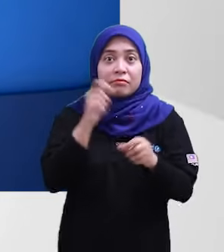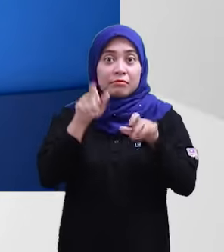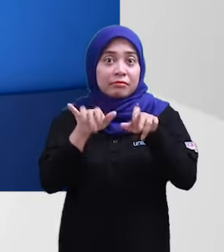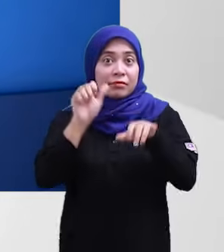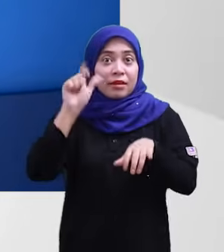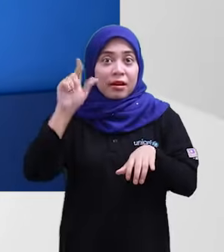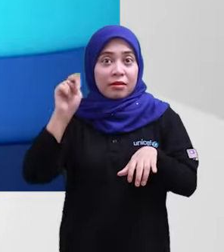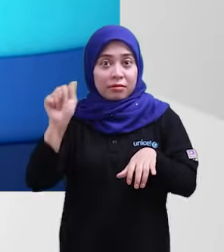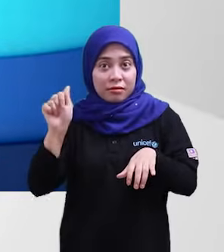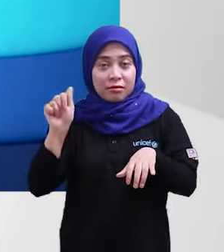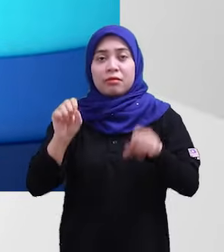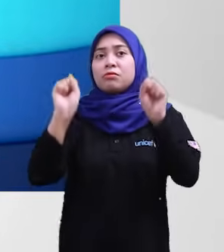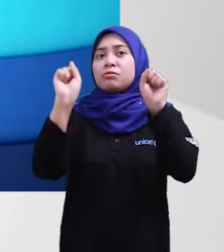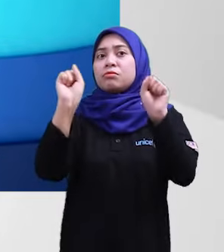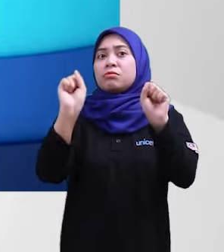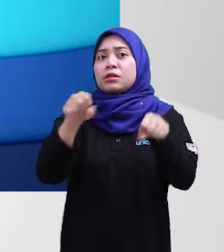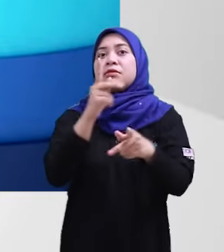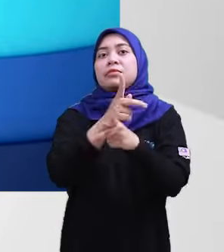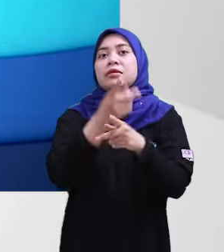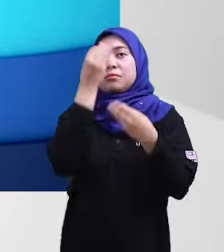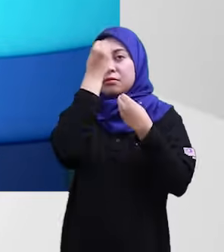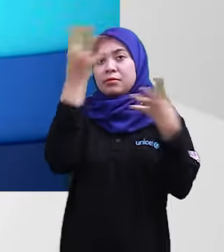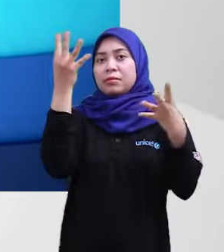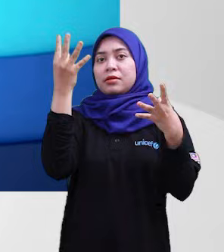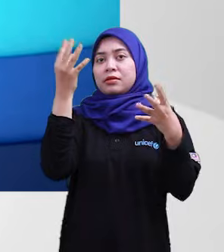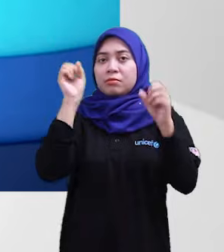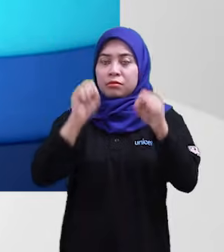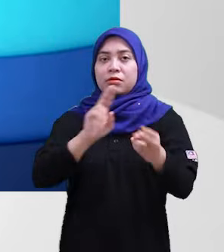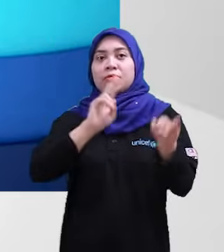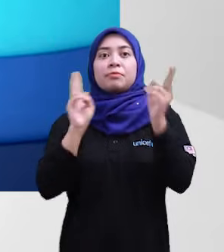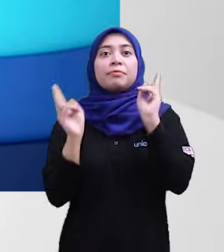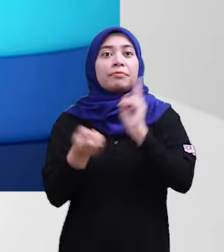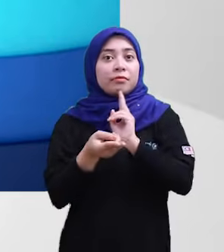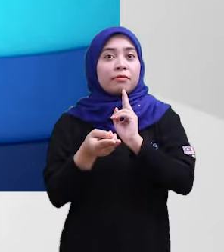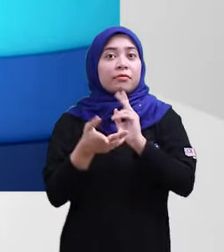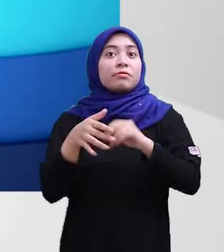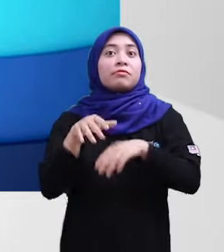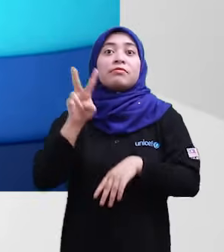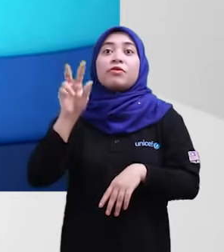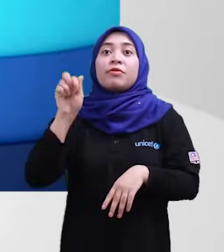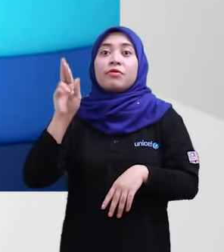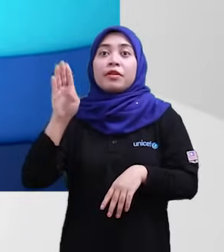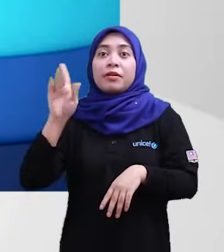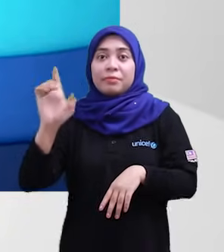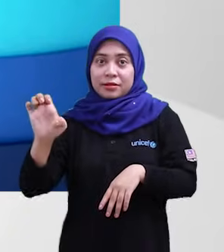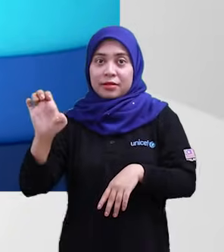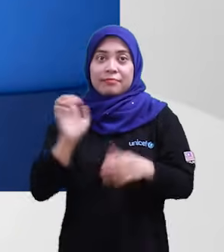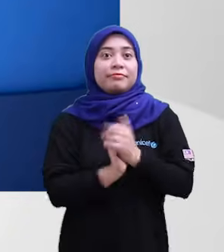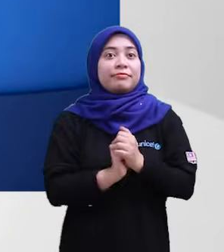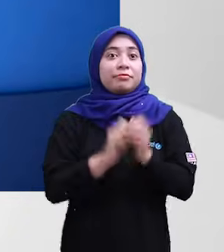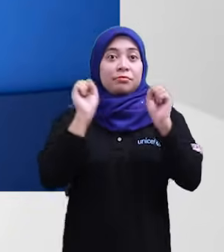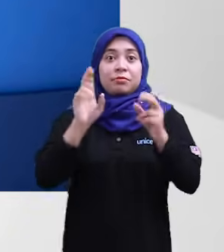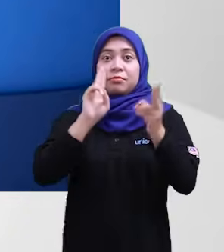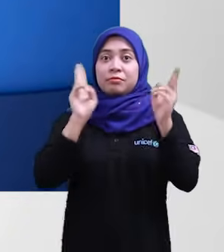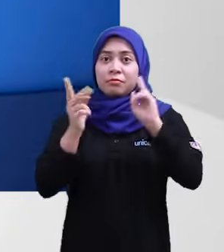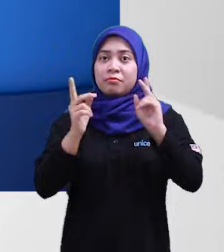di-type tadi, Alina. Kita boleh menyimpan maklumat ini di dalam suatu pemboleh ubah atau dalam bahasa Inggeris, variable.